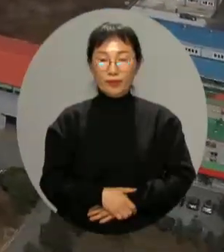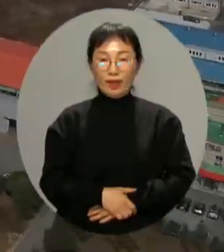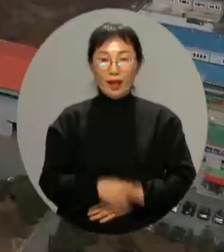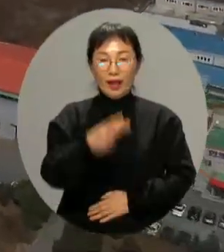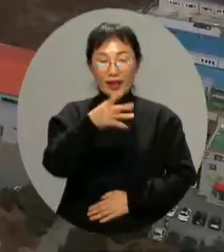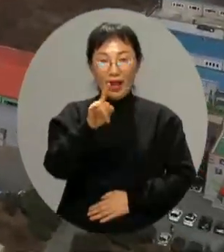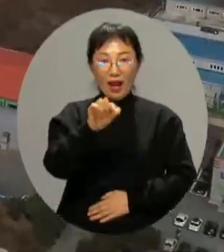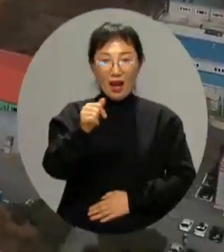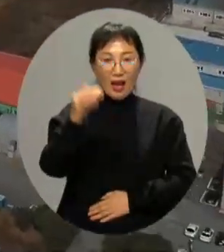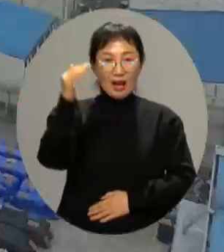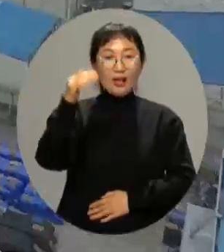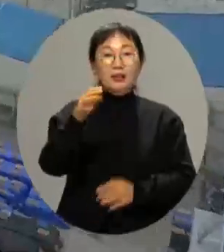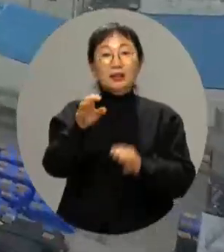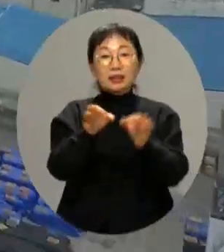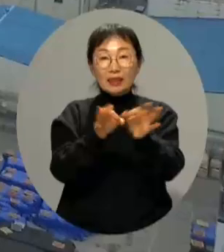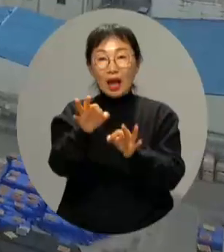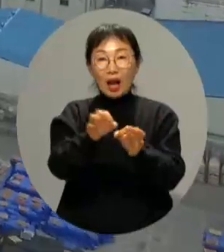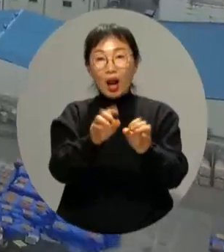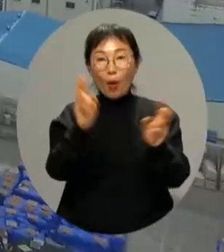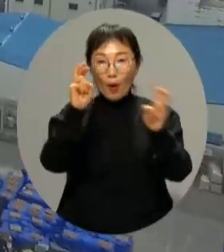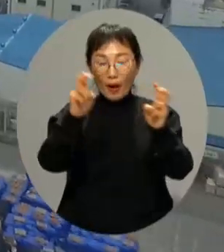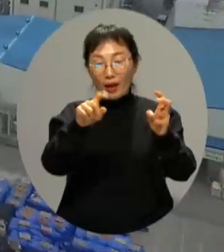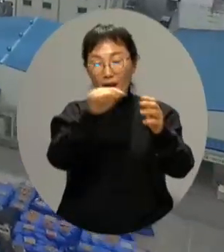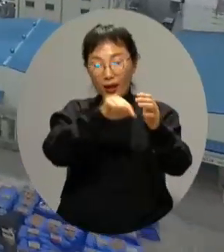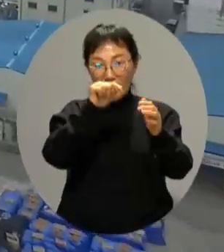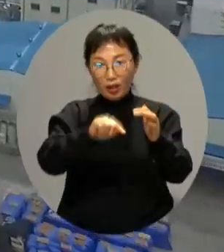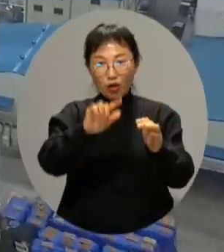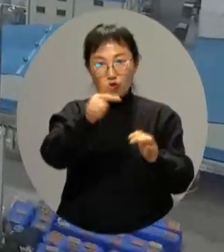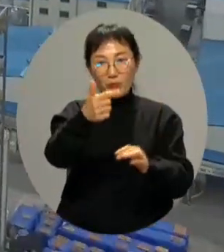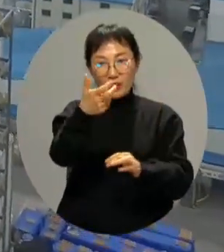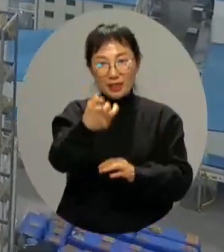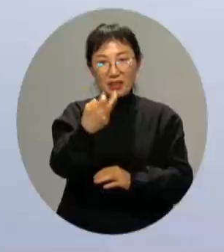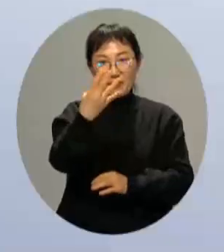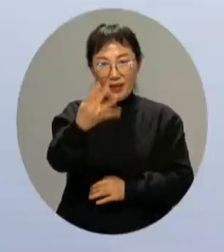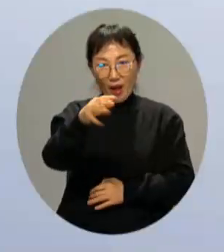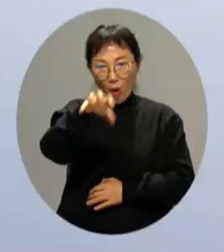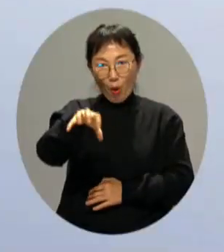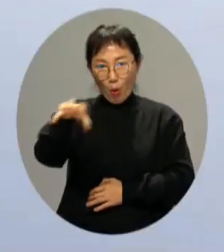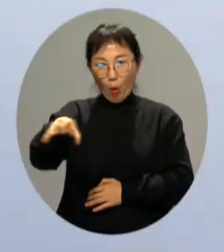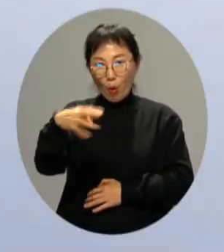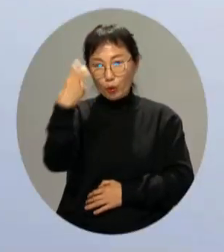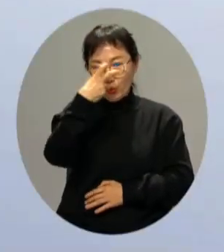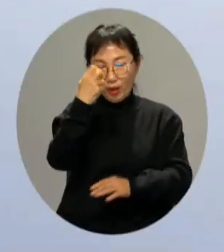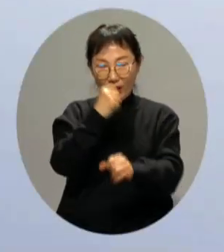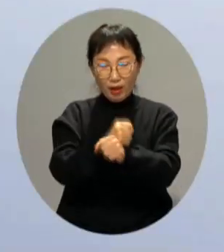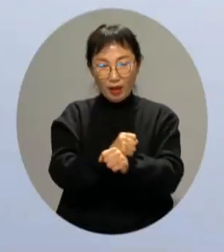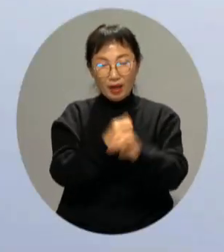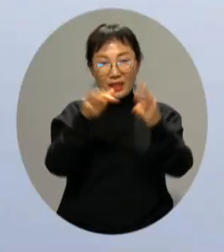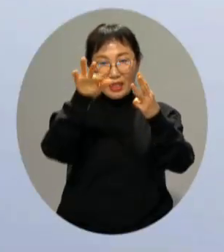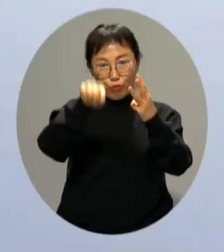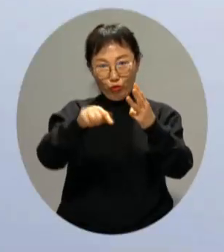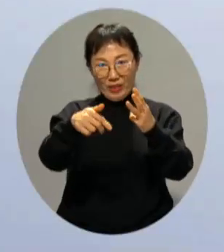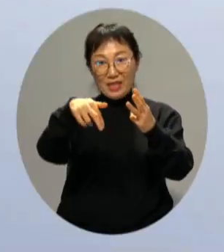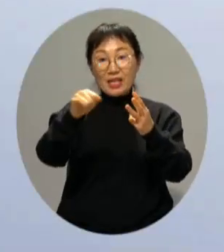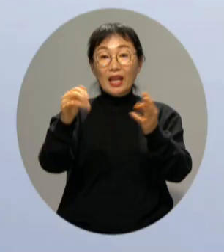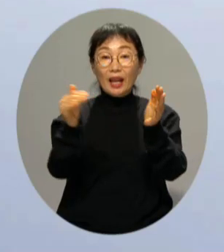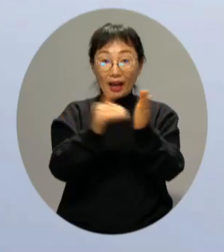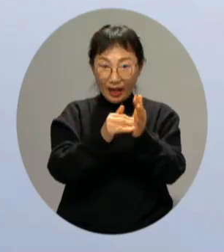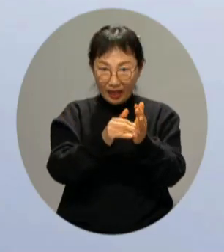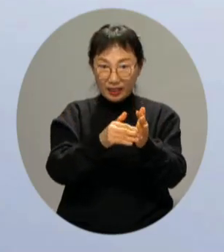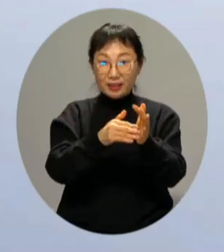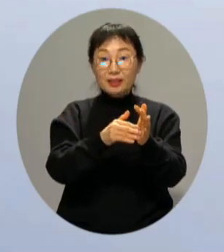대한상공회의소가 중소 제조상장사 601은 4곳을 조사한 결과 올해 3분기까지 영업이익 증가율은